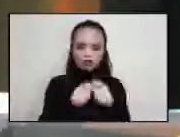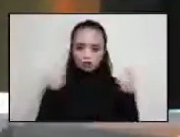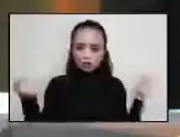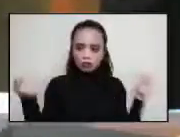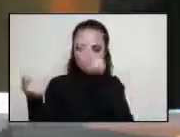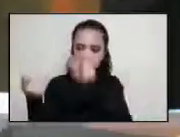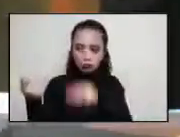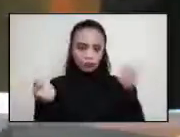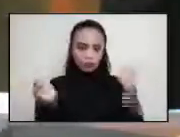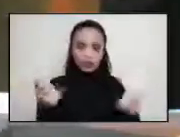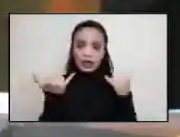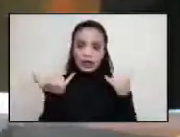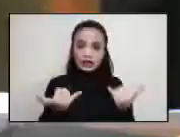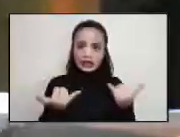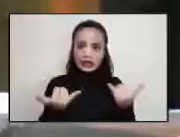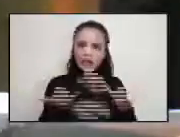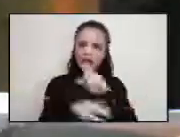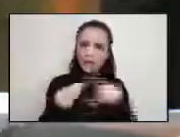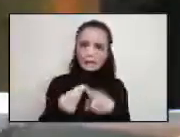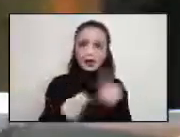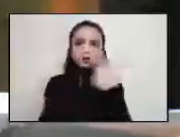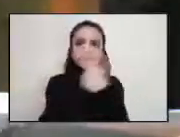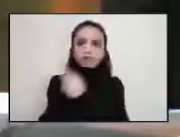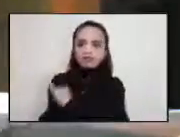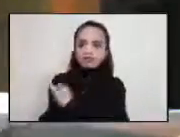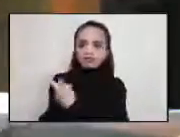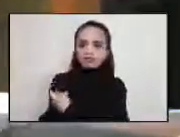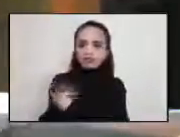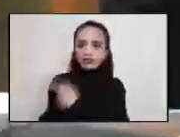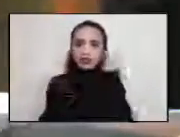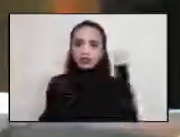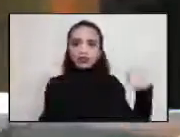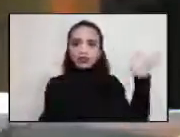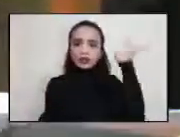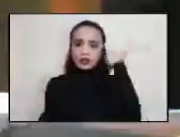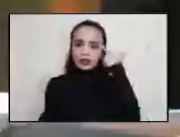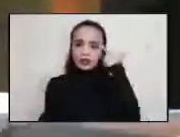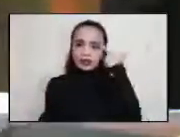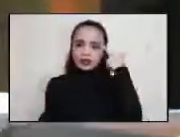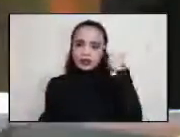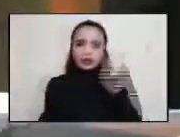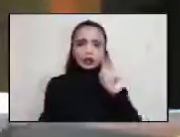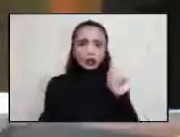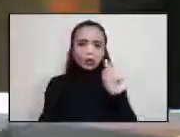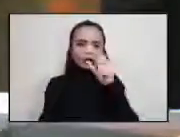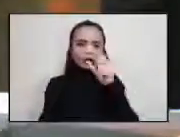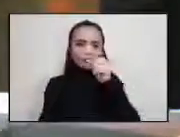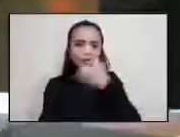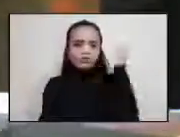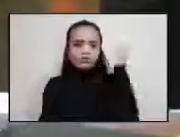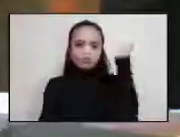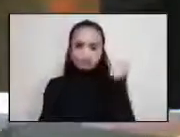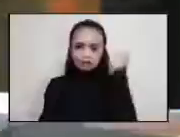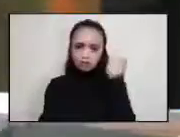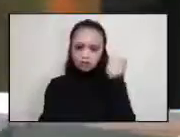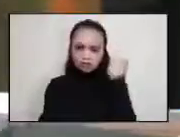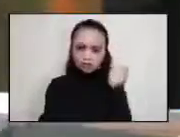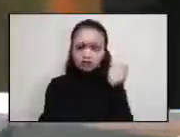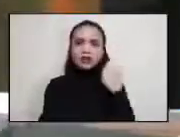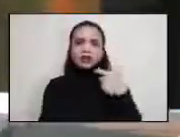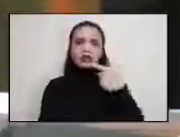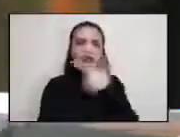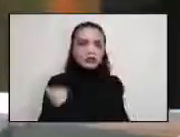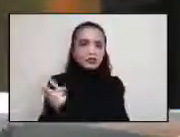maturukan, magtiwala lang po tayo. Normal lang, nagkakaroon, sabi nga ng mga eksperto, ng mga side effects. Kasi nga,